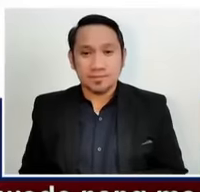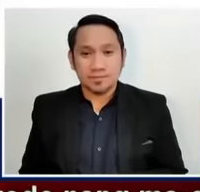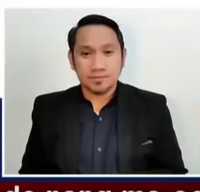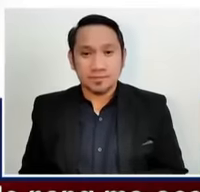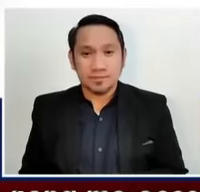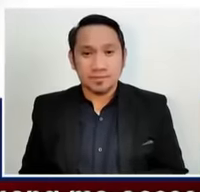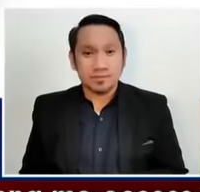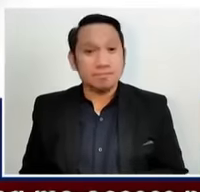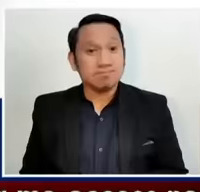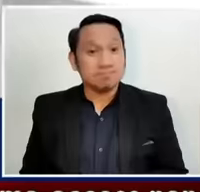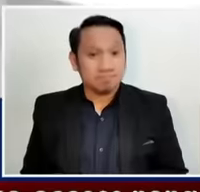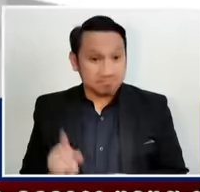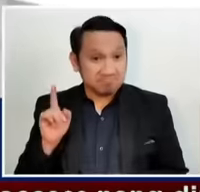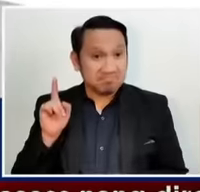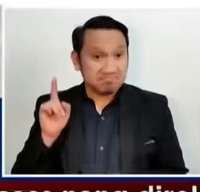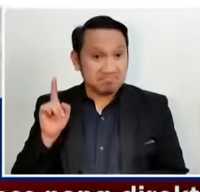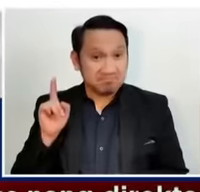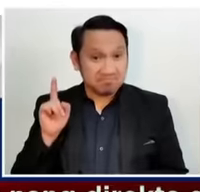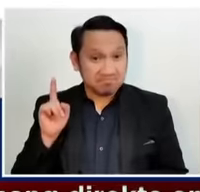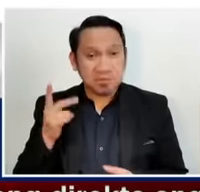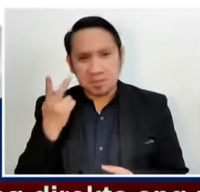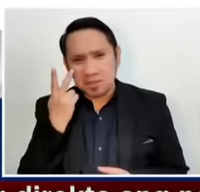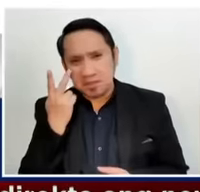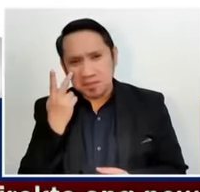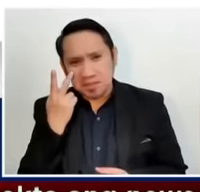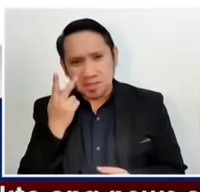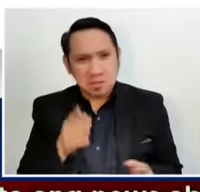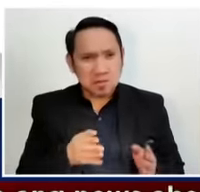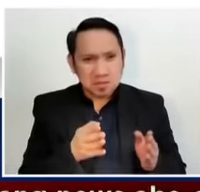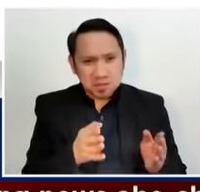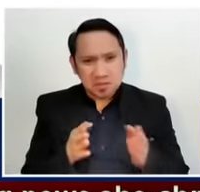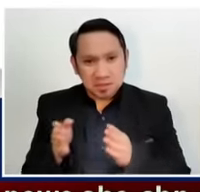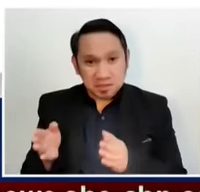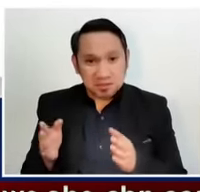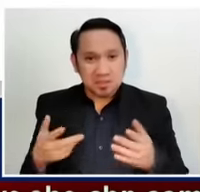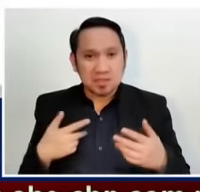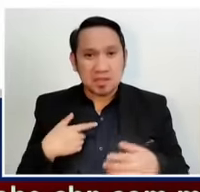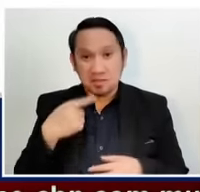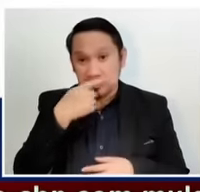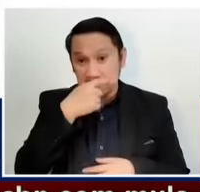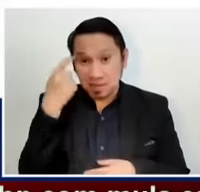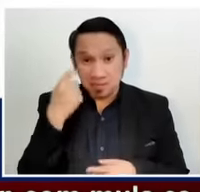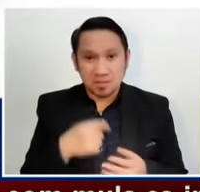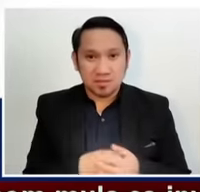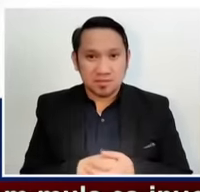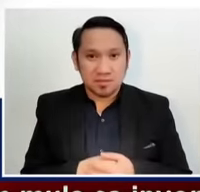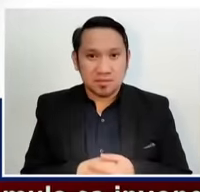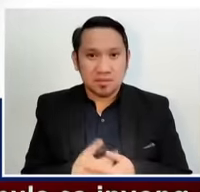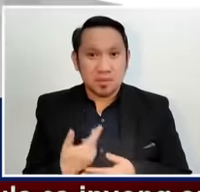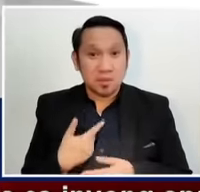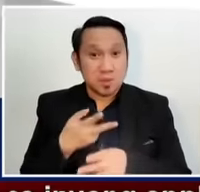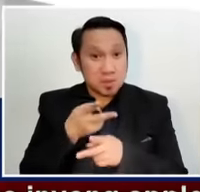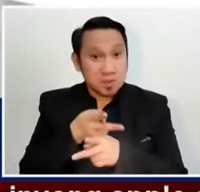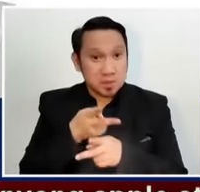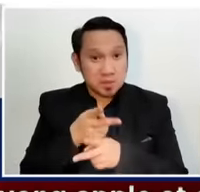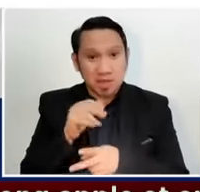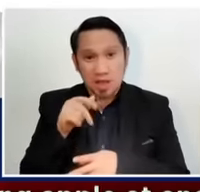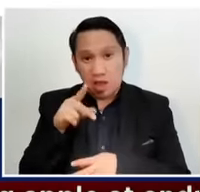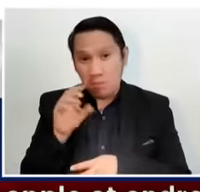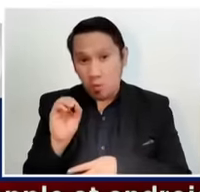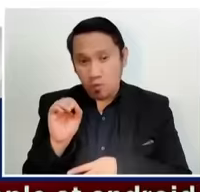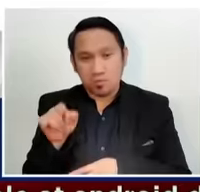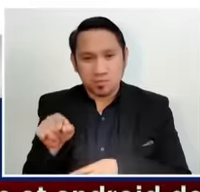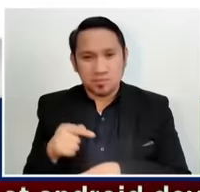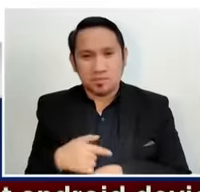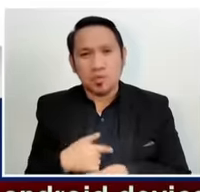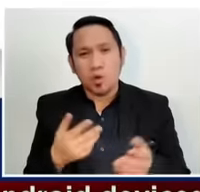Ito ang karaniwang eksena sa mga kalsada tuwing papalo ang init. Si Erlinda na binabantayan ng apo, aminadong